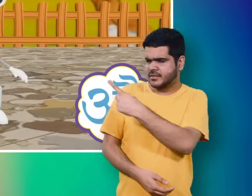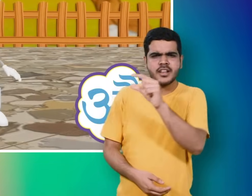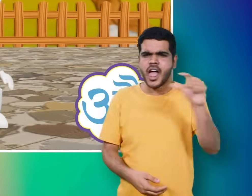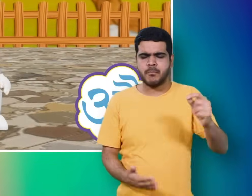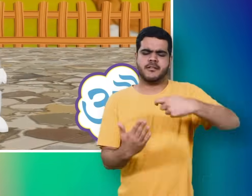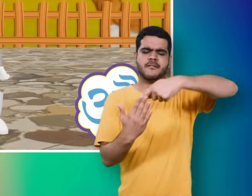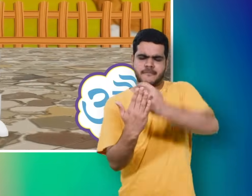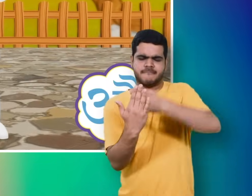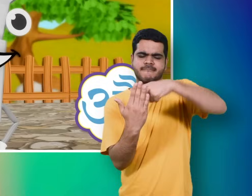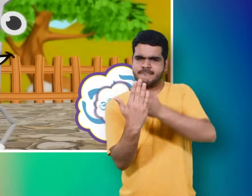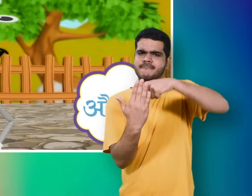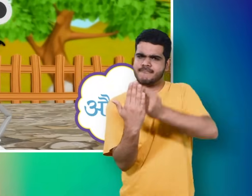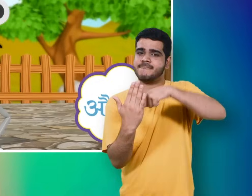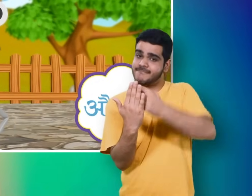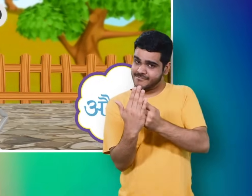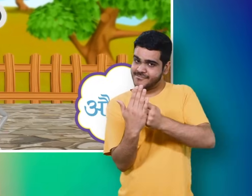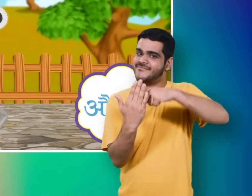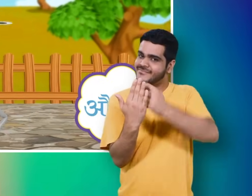ओखली। औ से औजार,